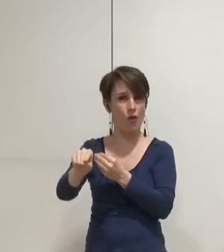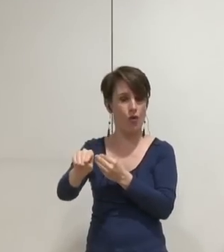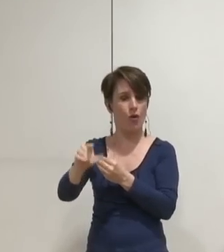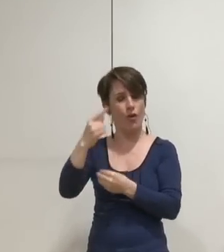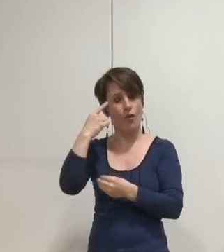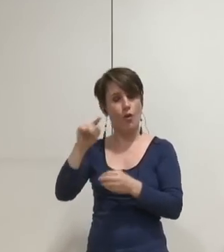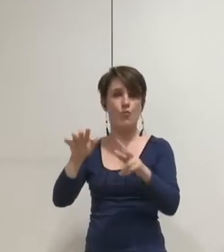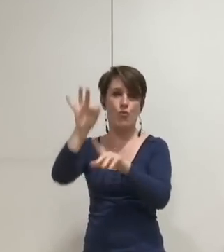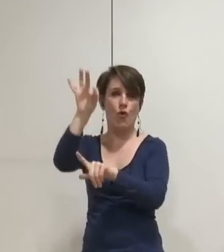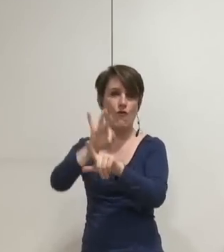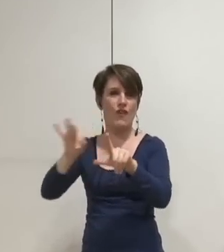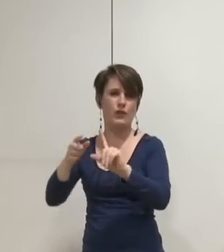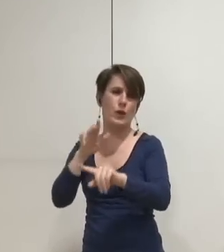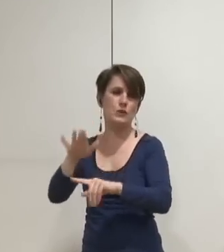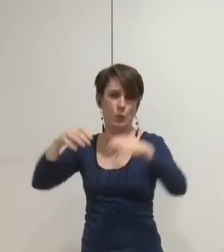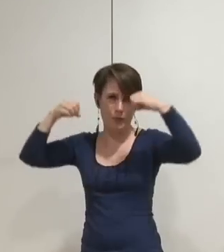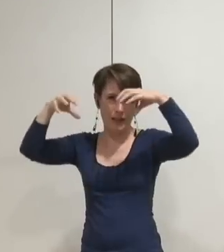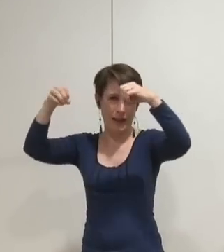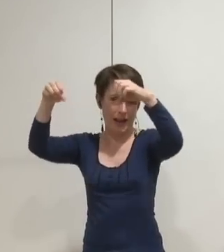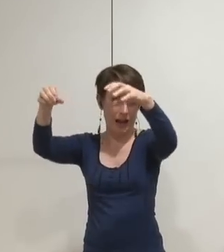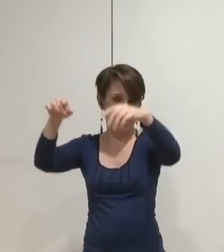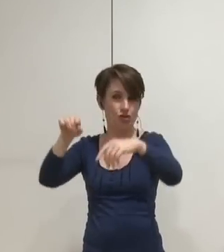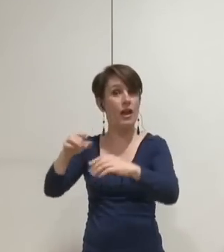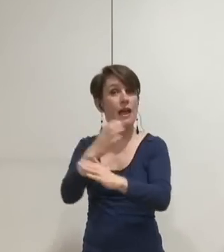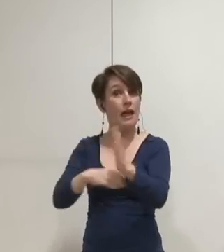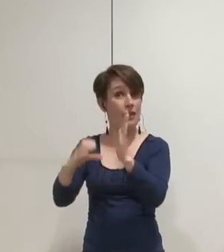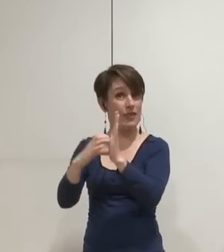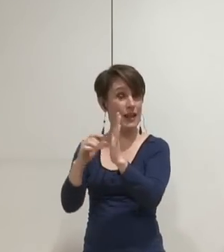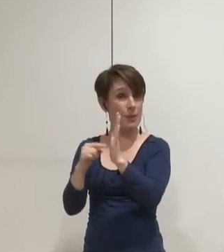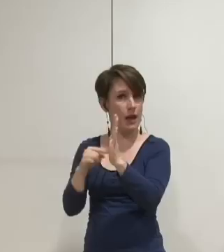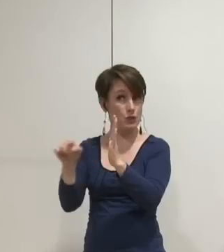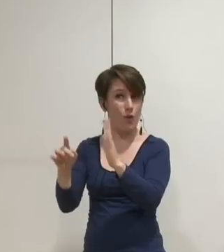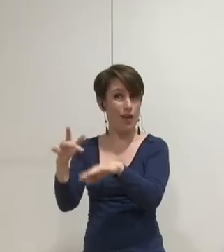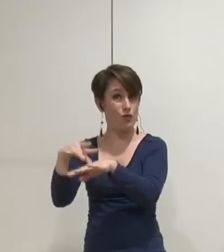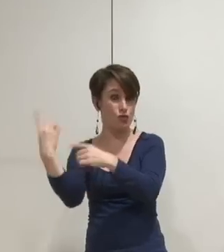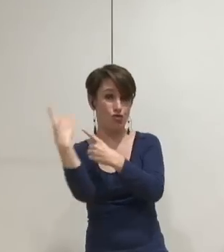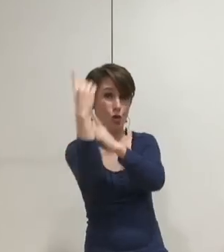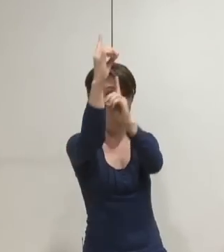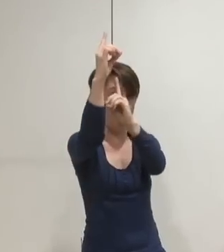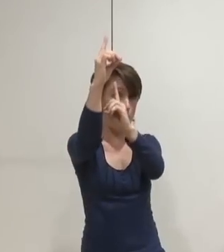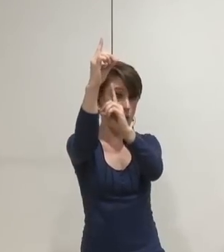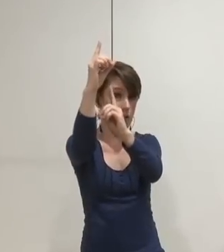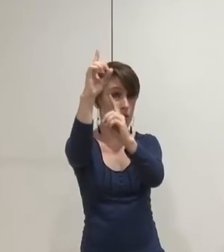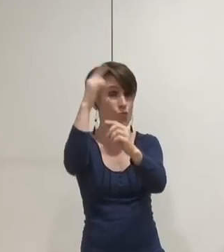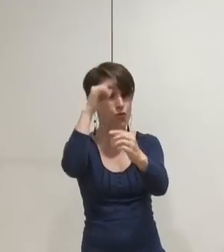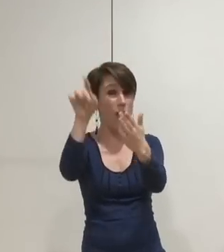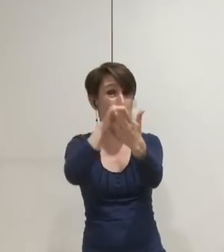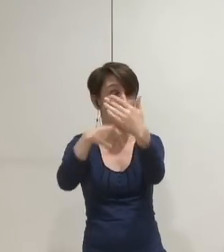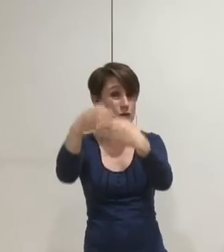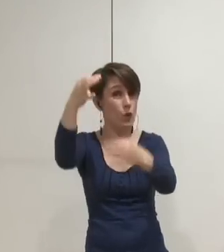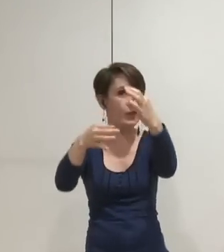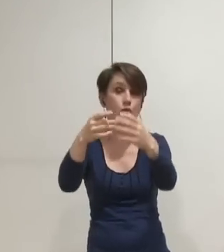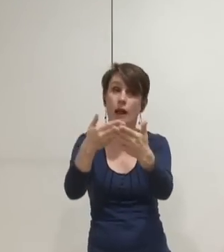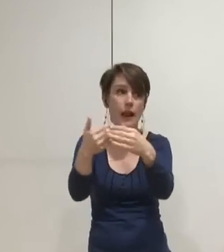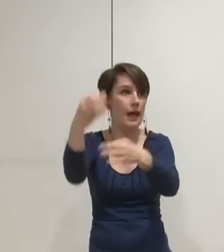spécifique de de l'éclairage cette délibération a fait l'objet d'un recours en annul qui n'est pas encore jugée hein